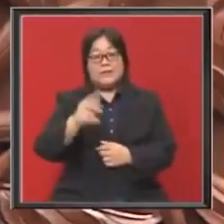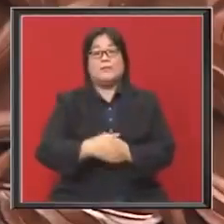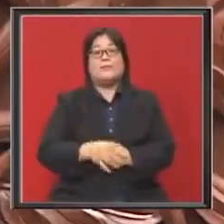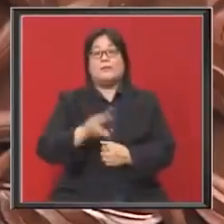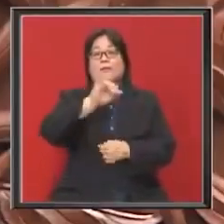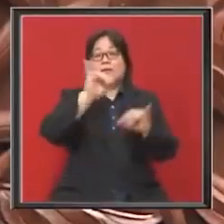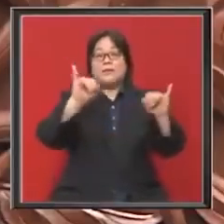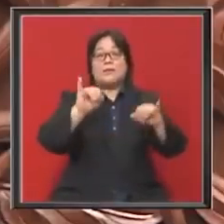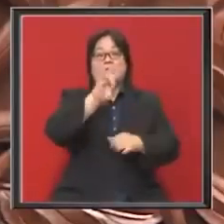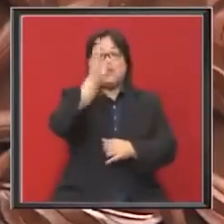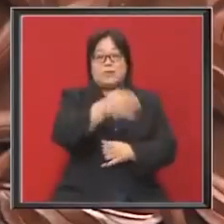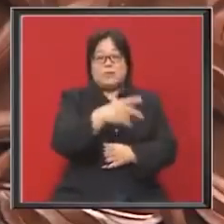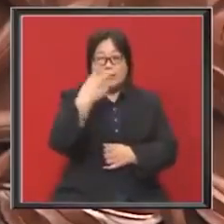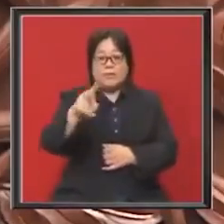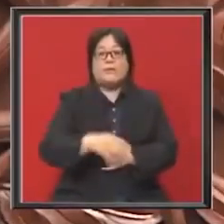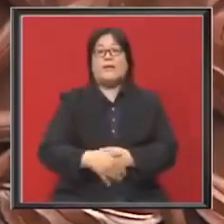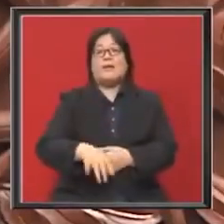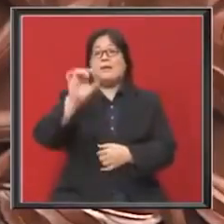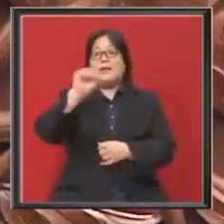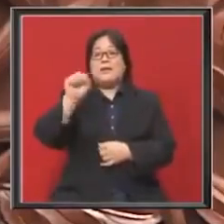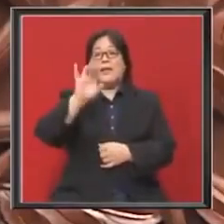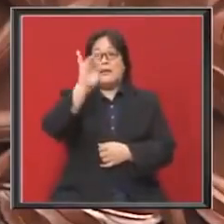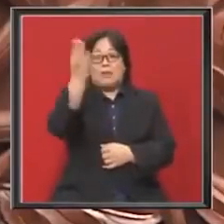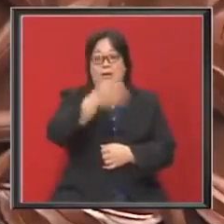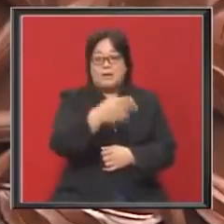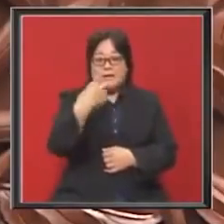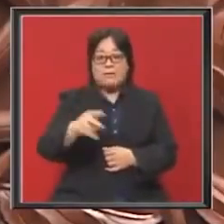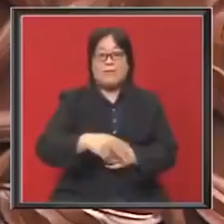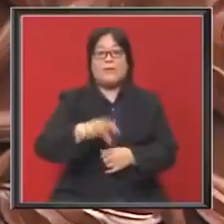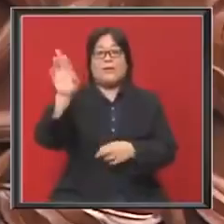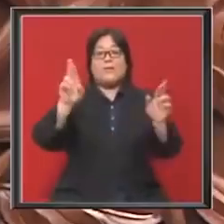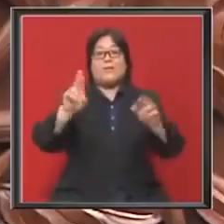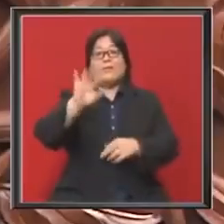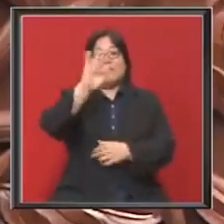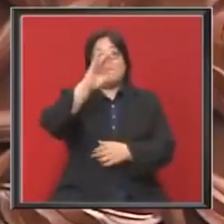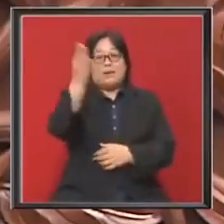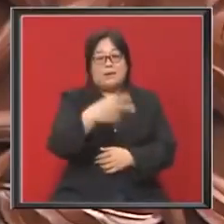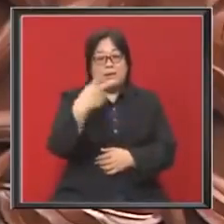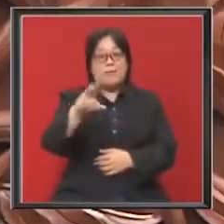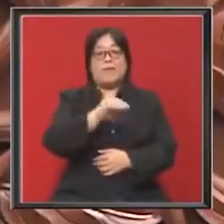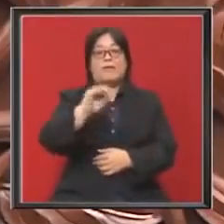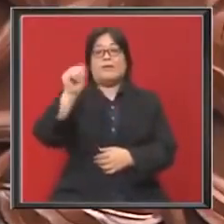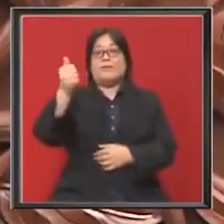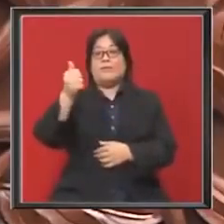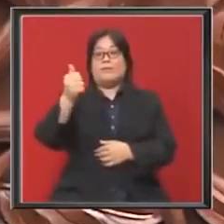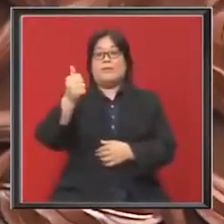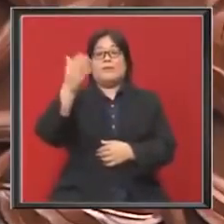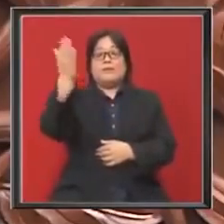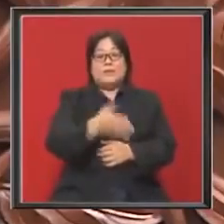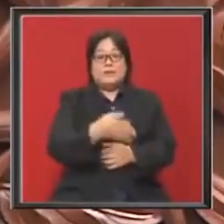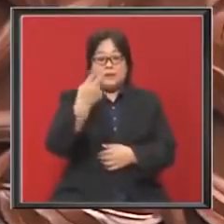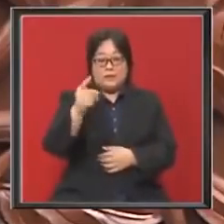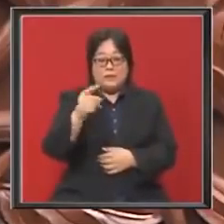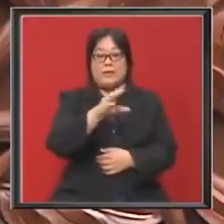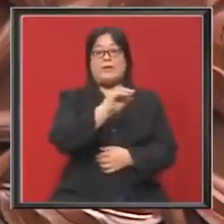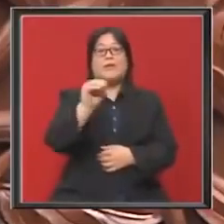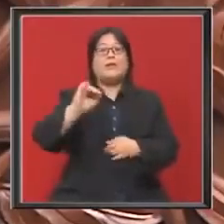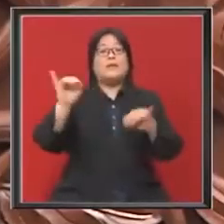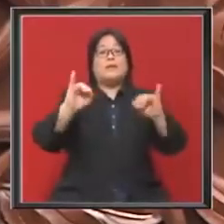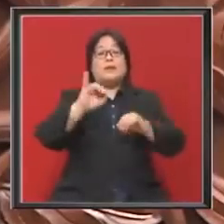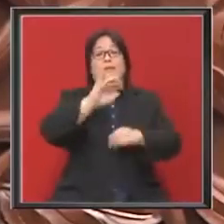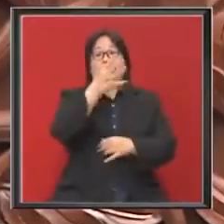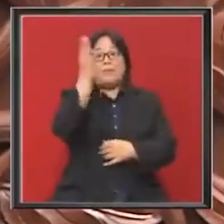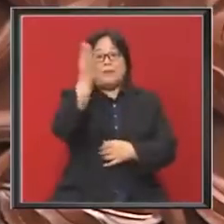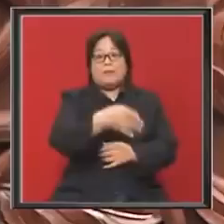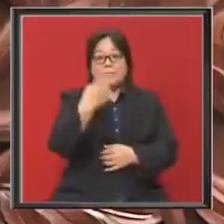isnin 7desember sela-sela panjang MB Rabu 9desember Kamis 10gb sampel isnin Pak bilang